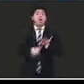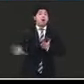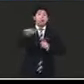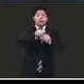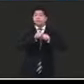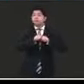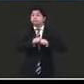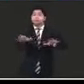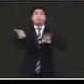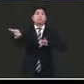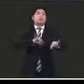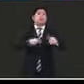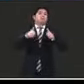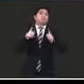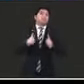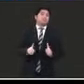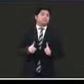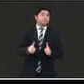planlandı